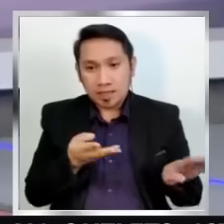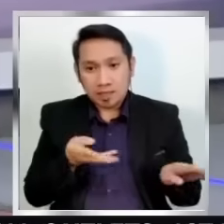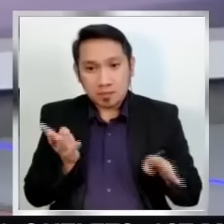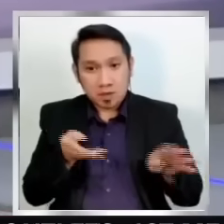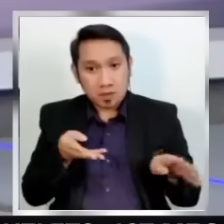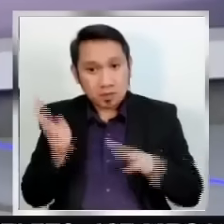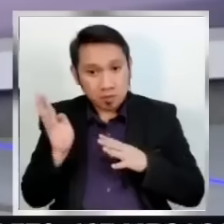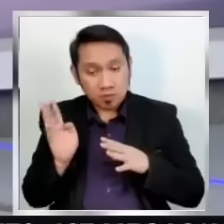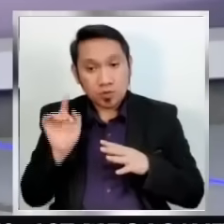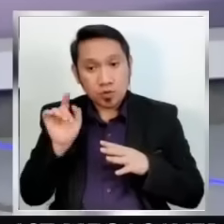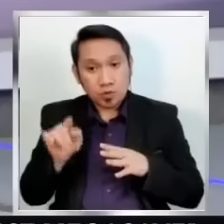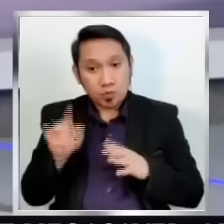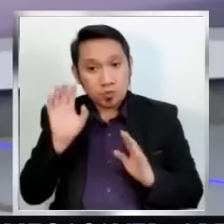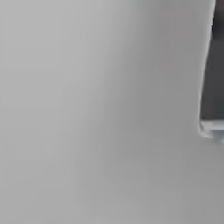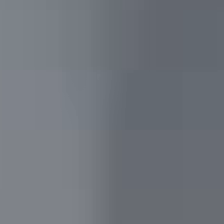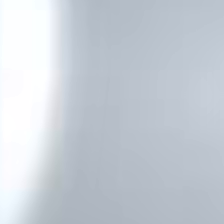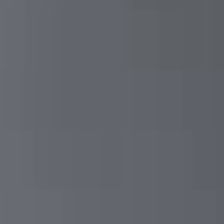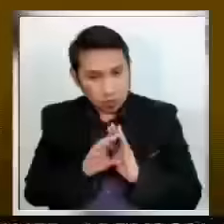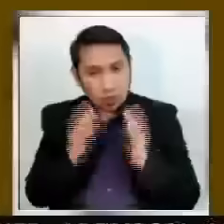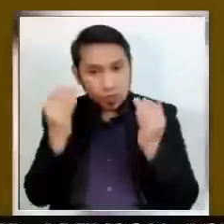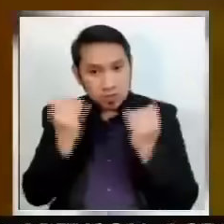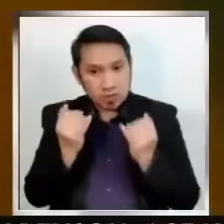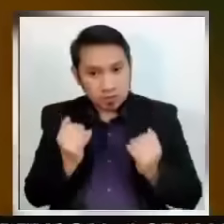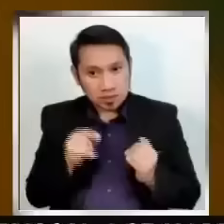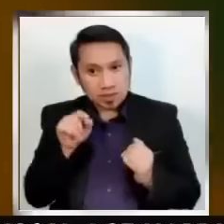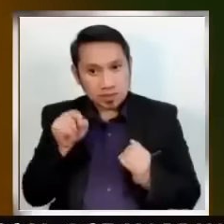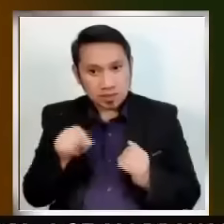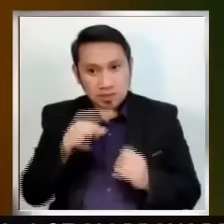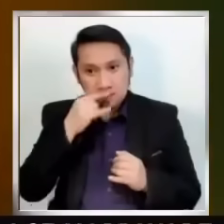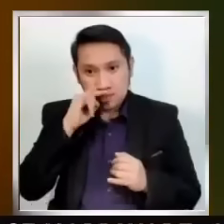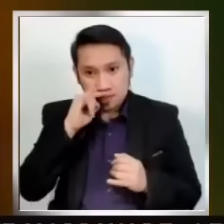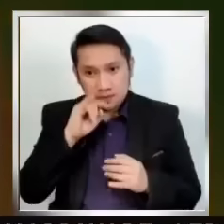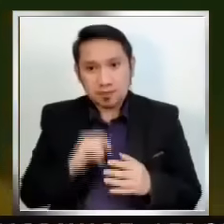bata. Nakatutok si Maki Pulido.